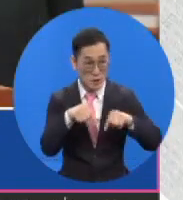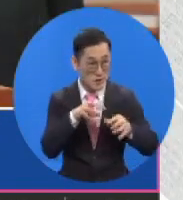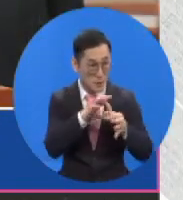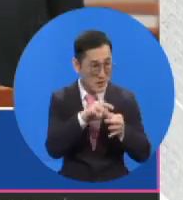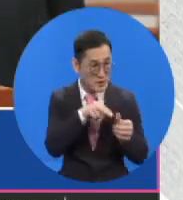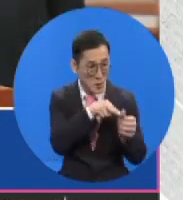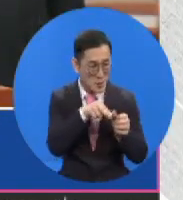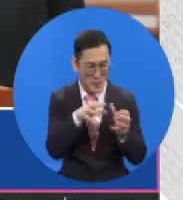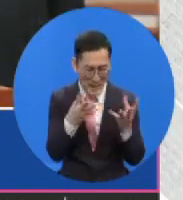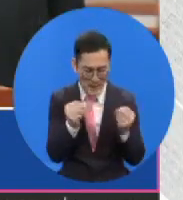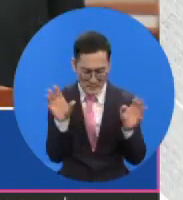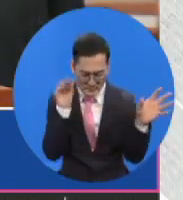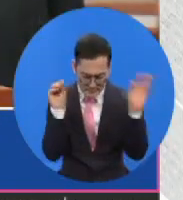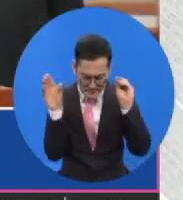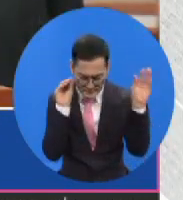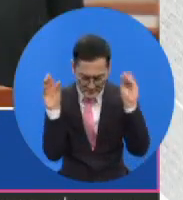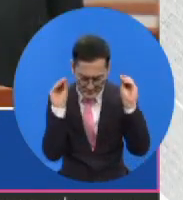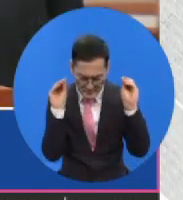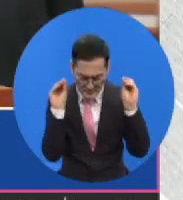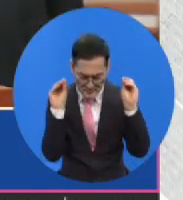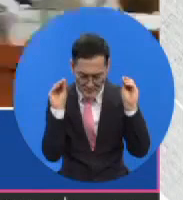정치가 이래서 되겠냐.